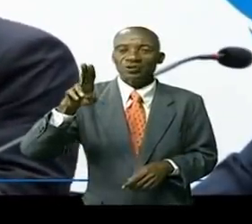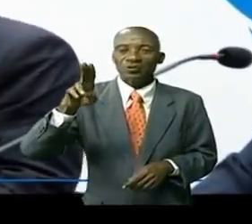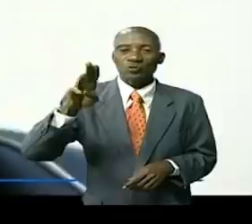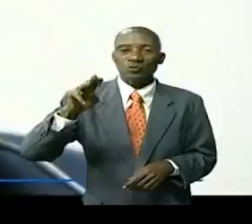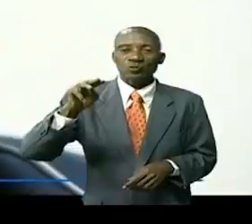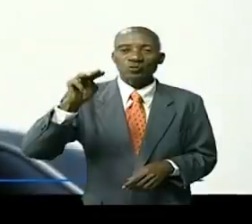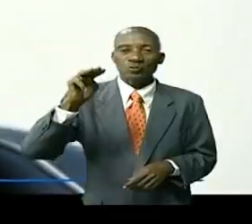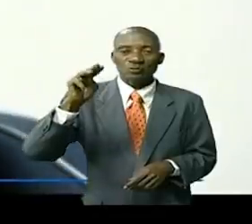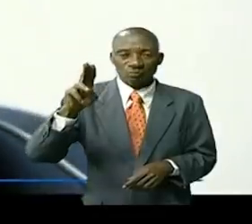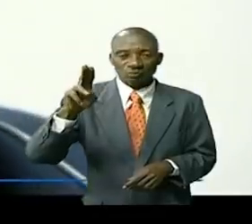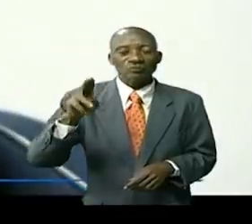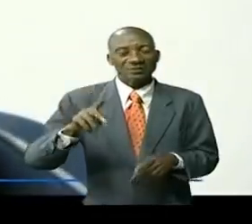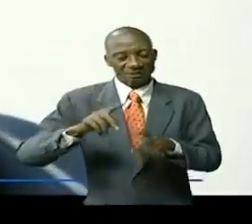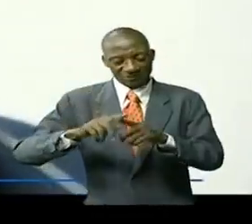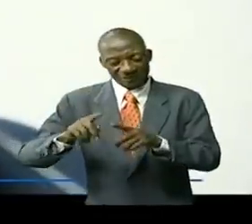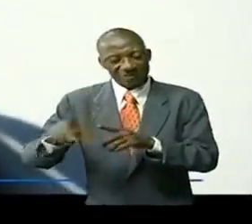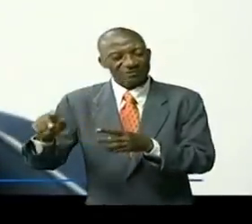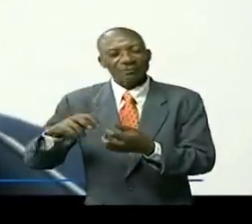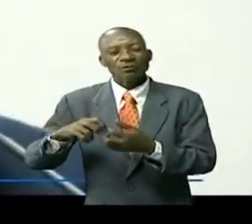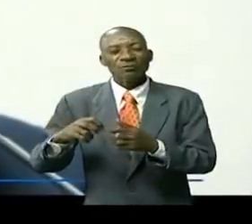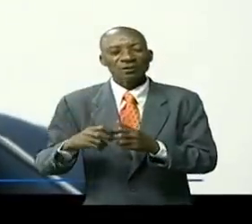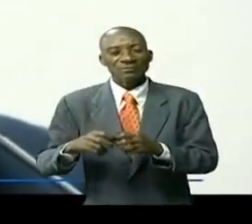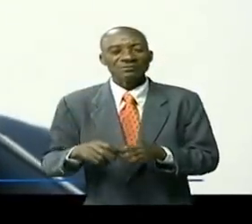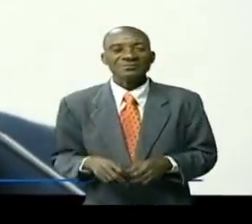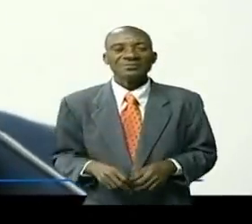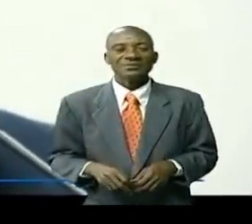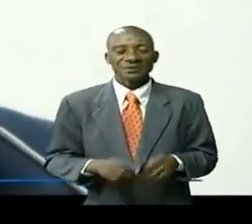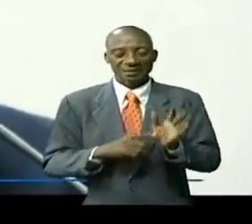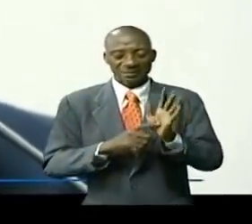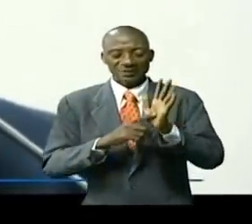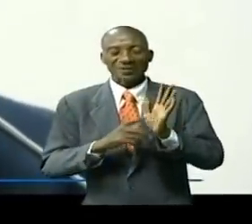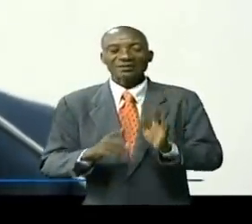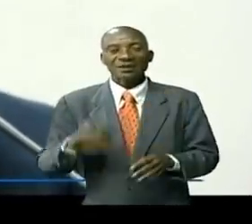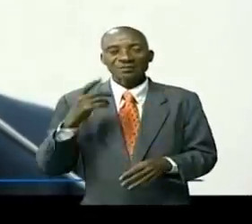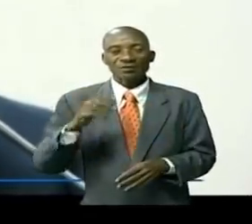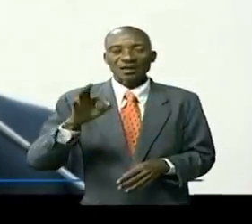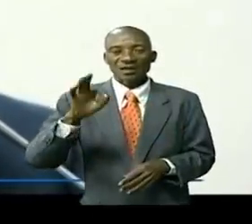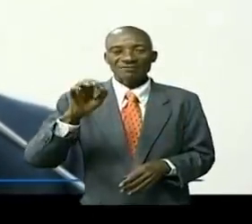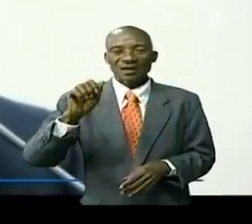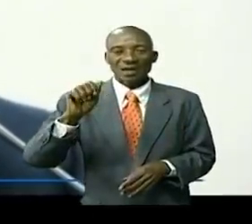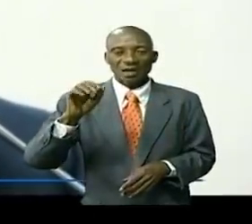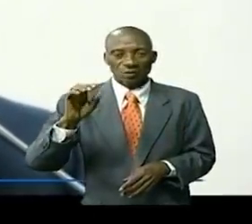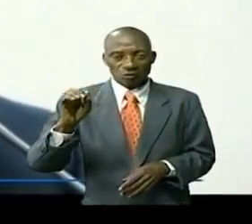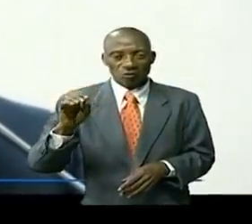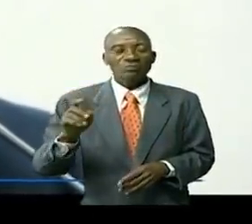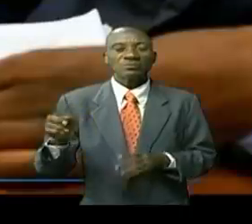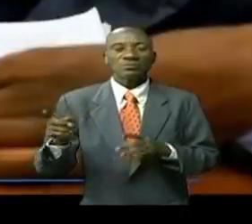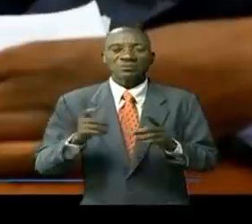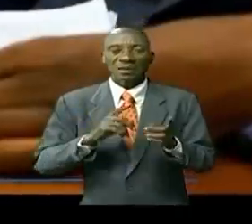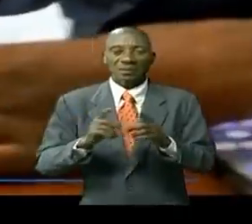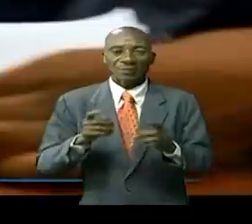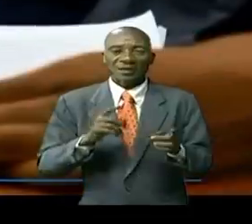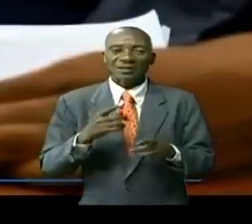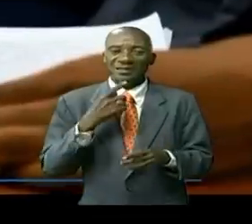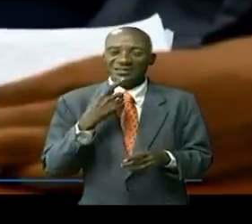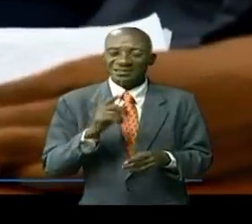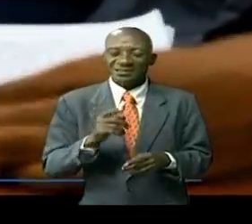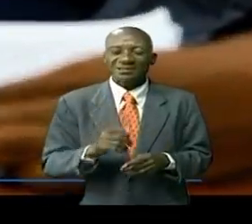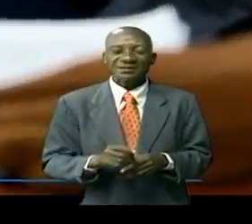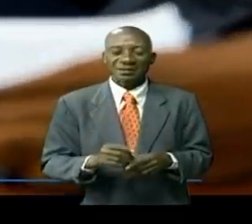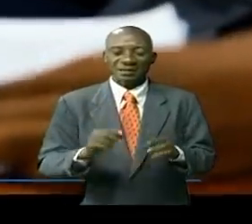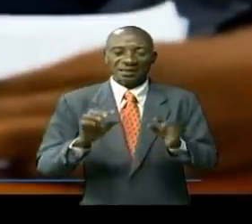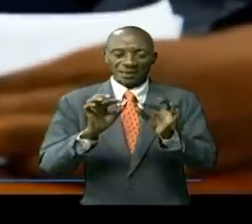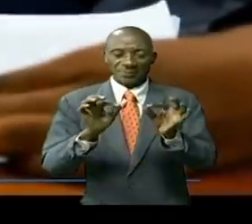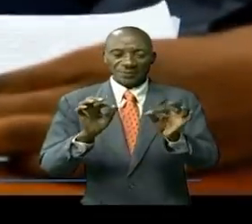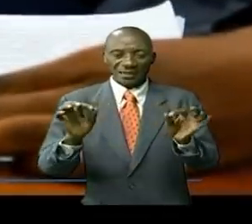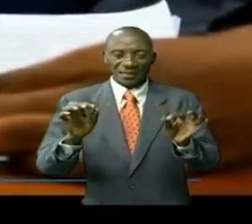FRDC. Aristide Ogon, représentant de la FAO en RDC, a quant à elle soulevé la hausse de bleu. Le bleu est un aliment de